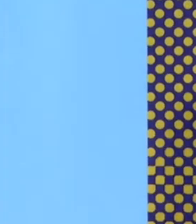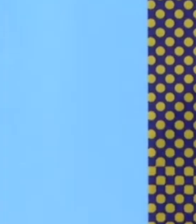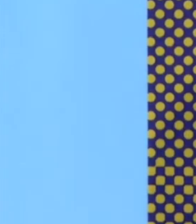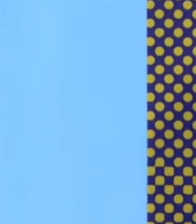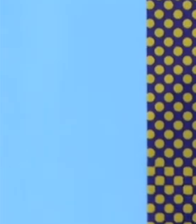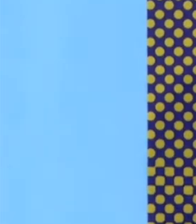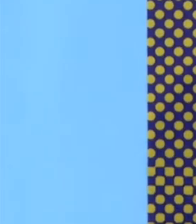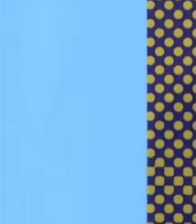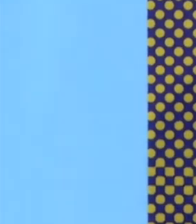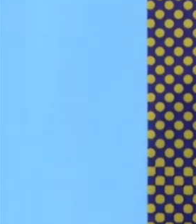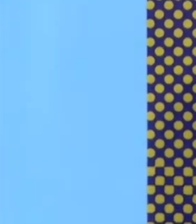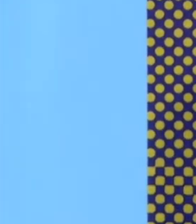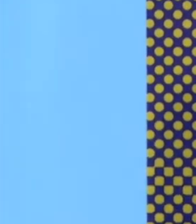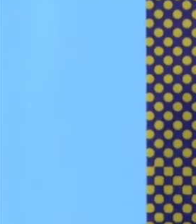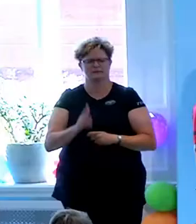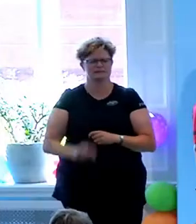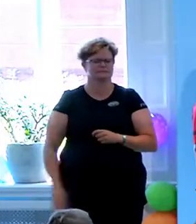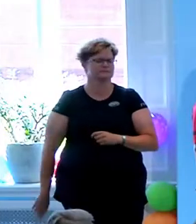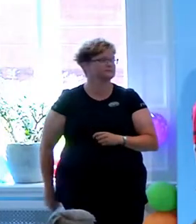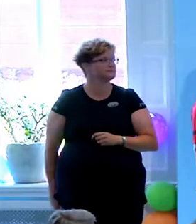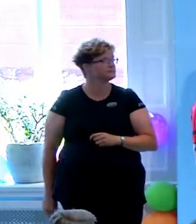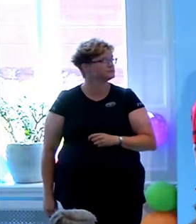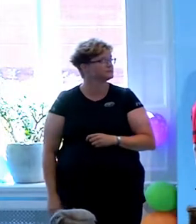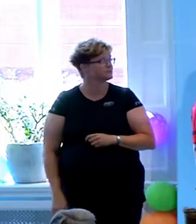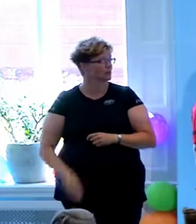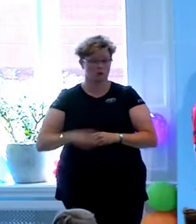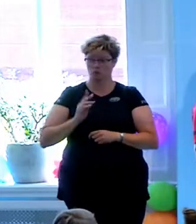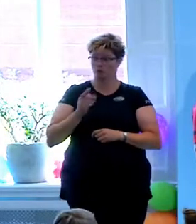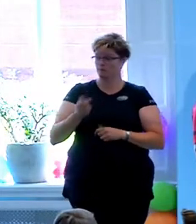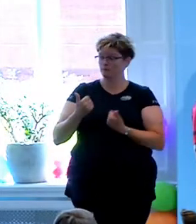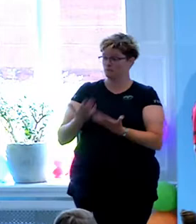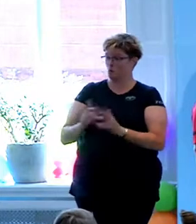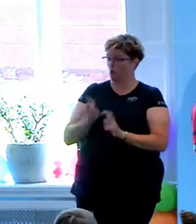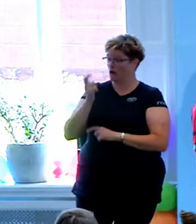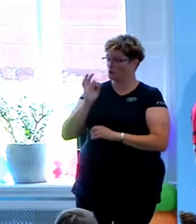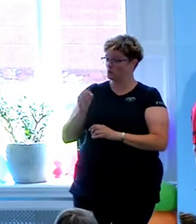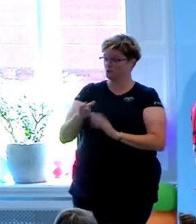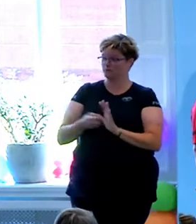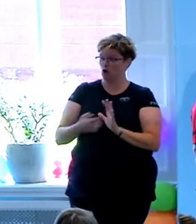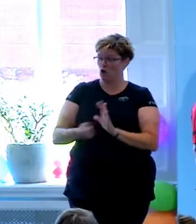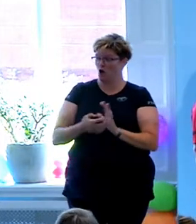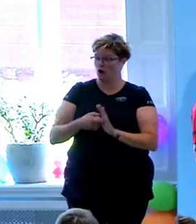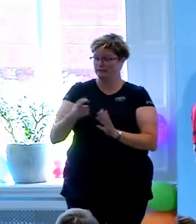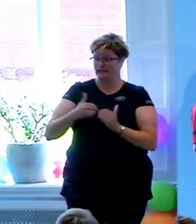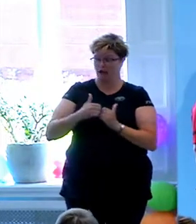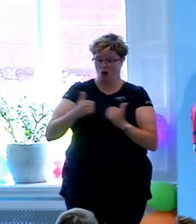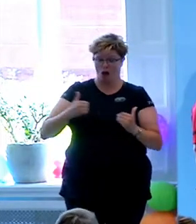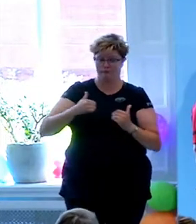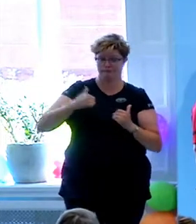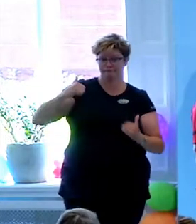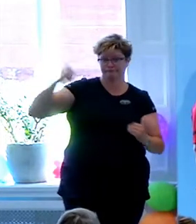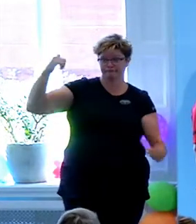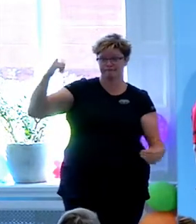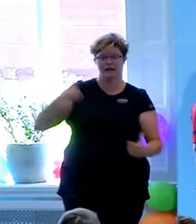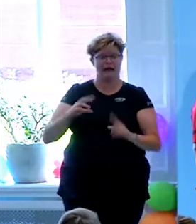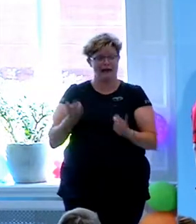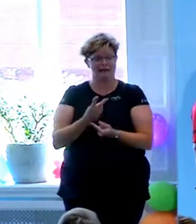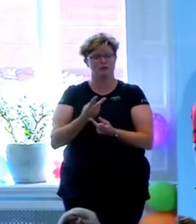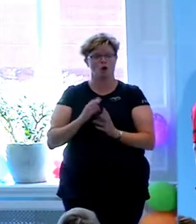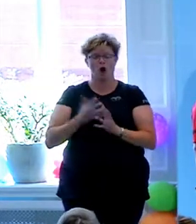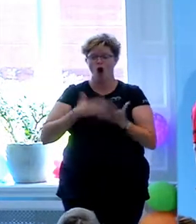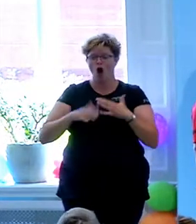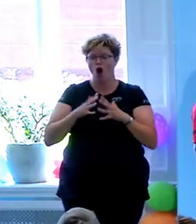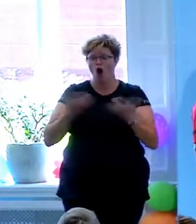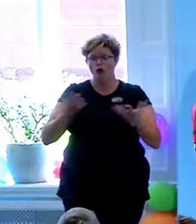kan vara med och styra det och förändra det över tid. Men nu har du ju chansen här. Hur skulle du förklara att det här gapet har ökat trots det här